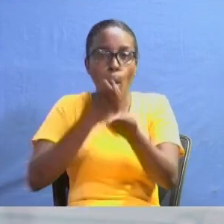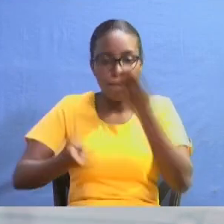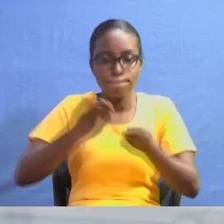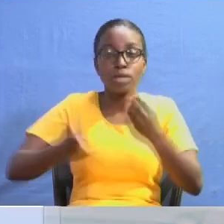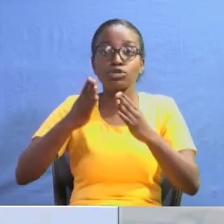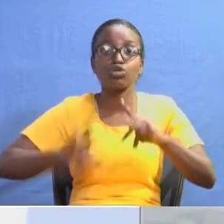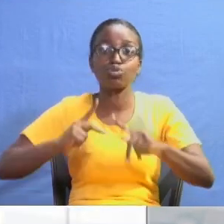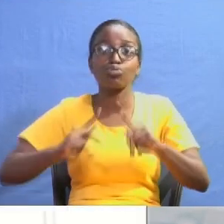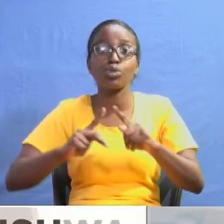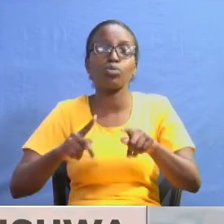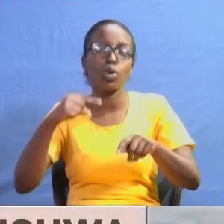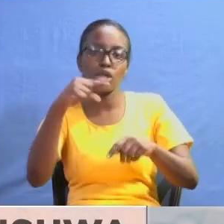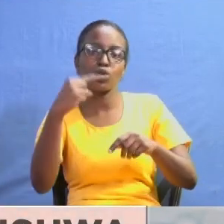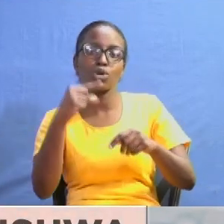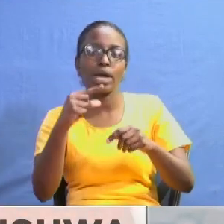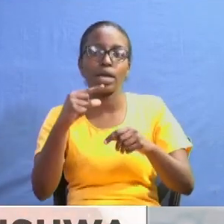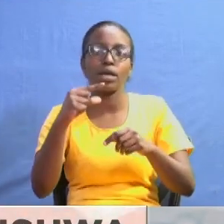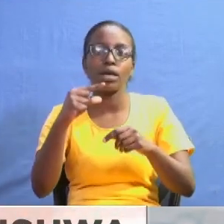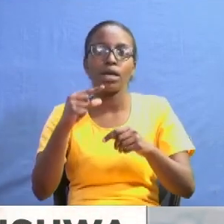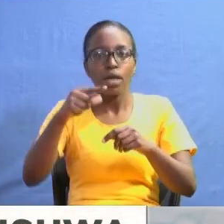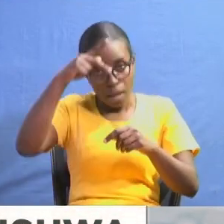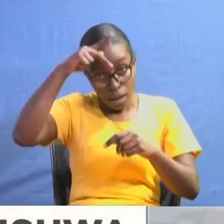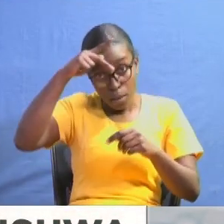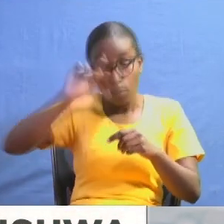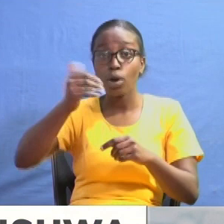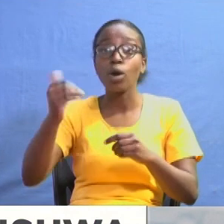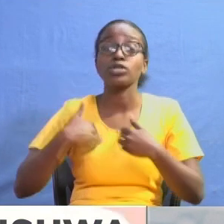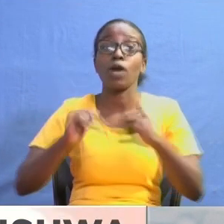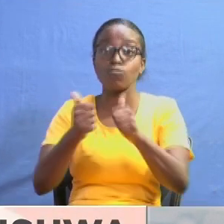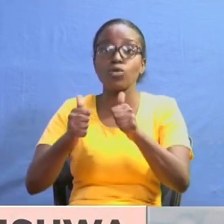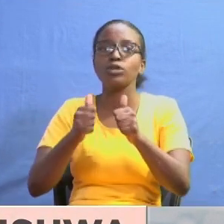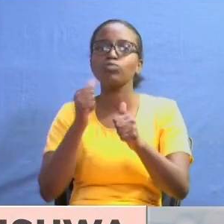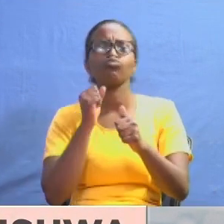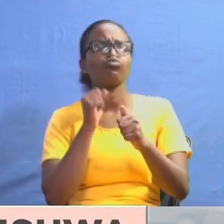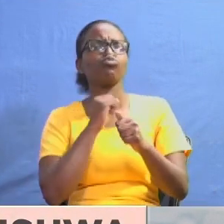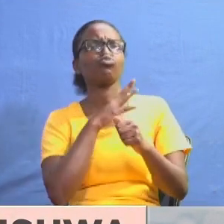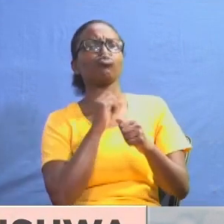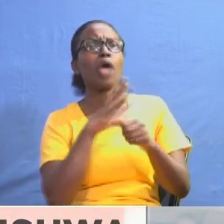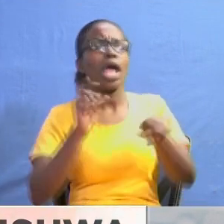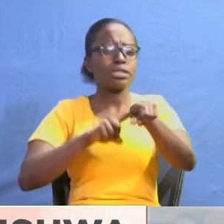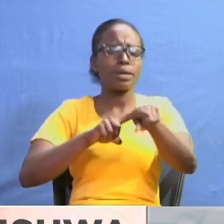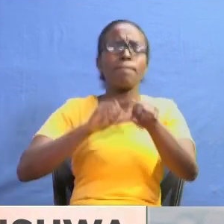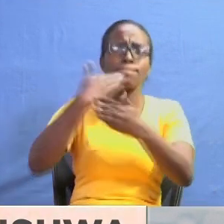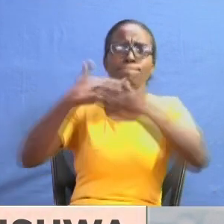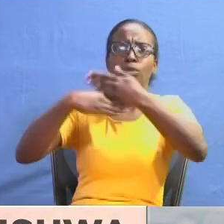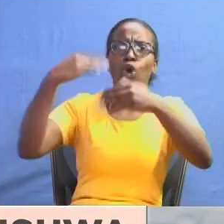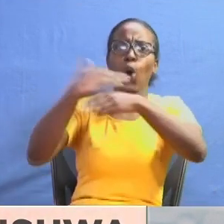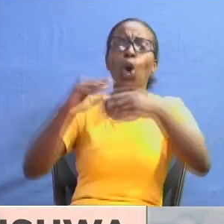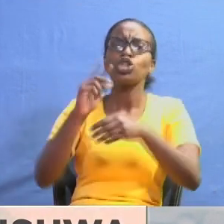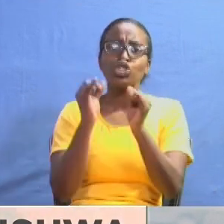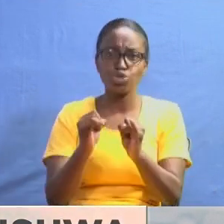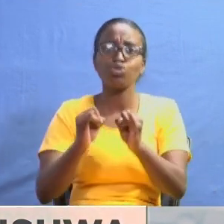wafanyabiashara katika eneo la Githurai, kaunti ya Kiambu, wanapinga njama ya kuwafurusha ili kupisha ujenzi wa kituo kipya cha